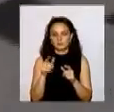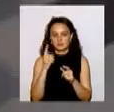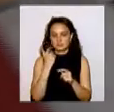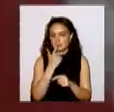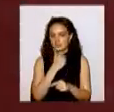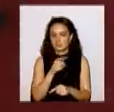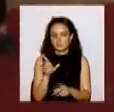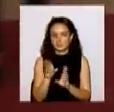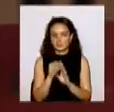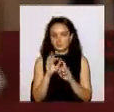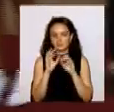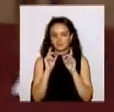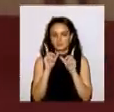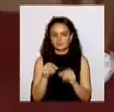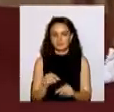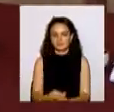მავიდნენ.